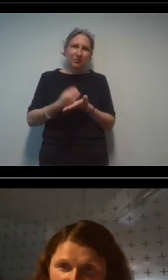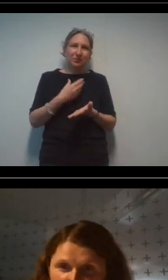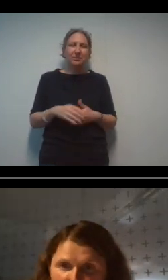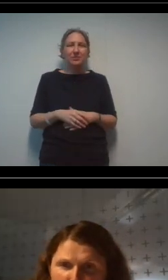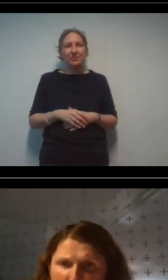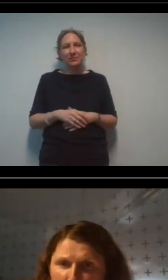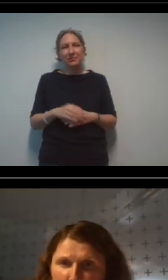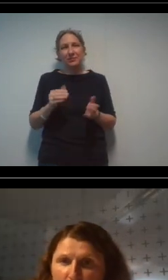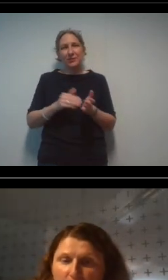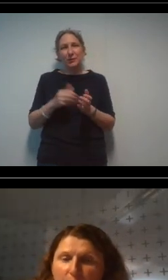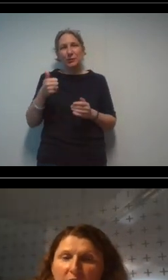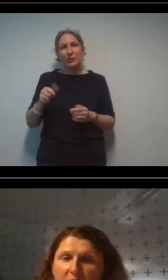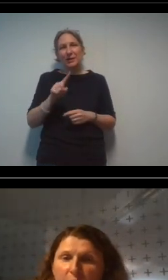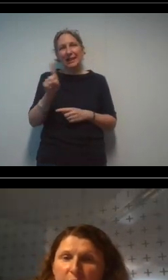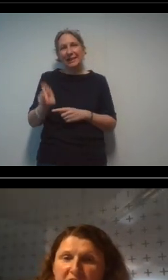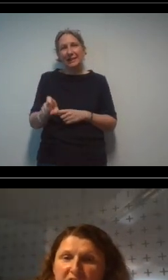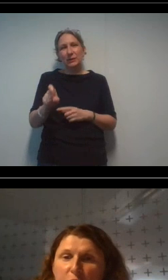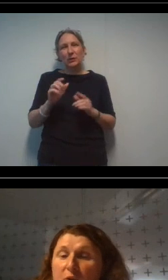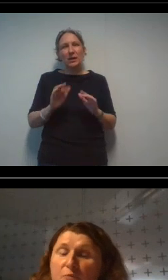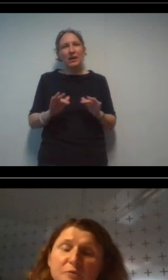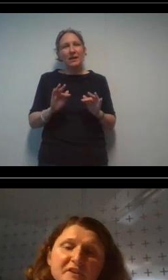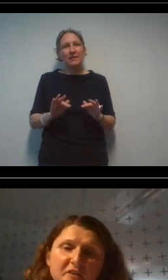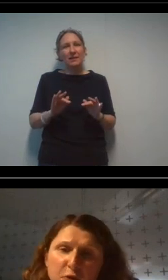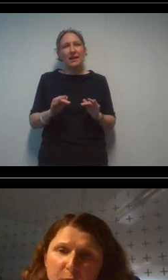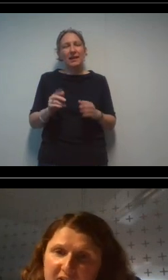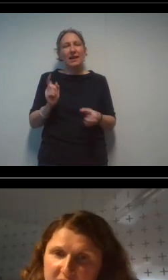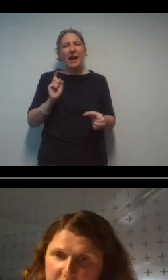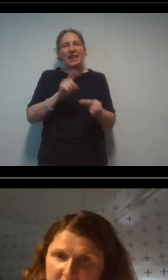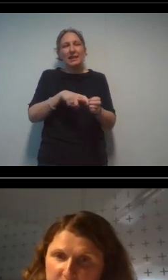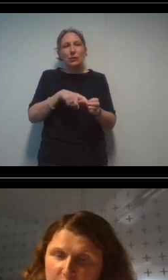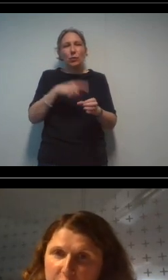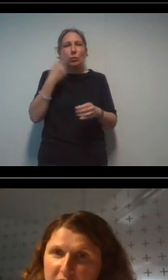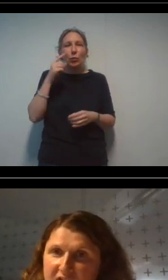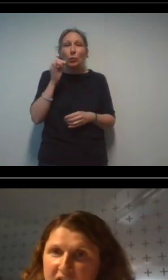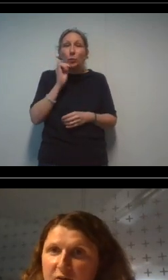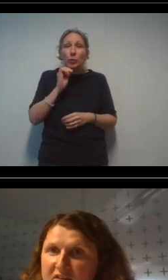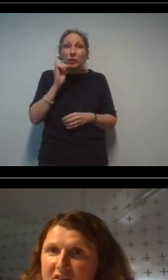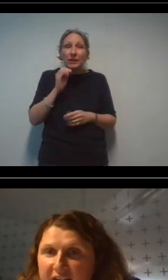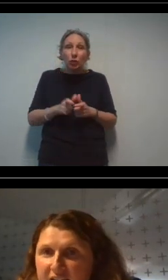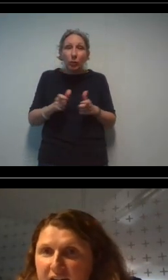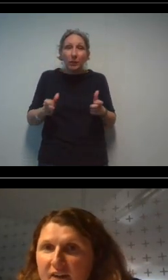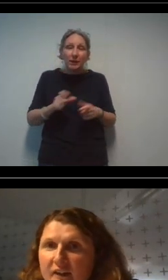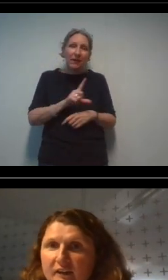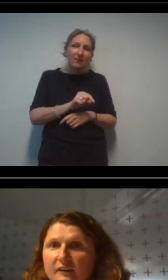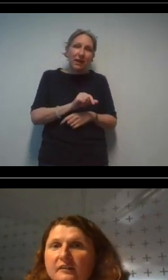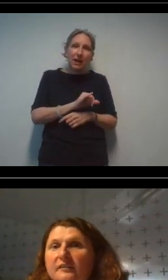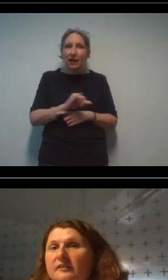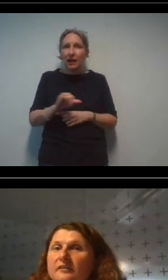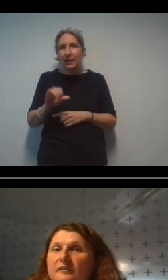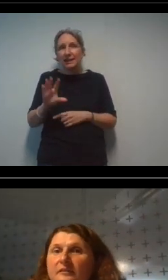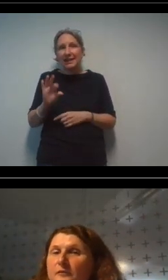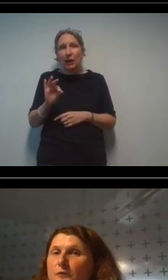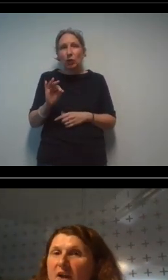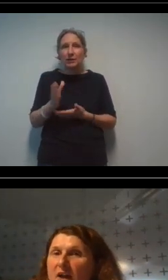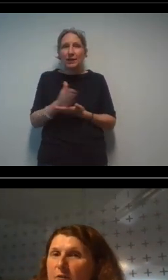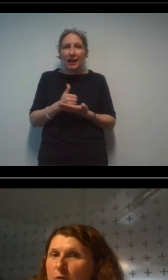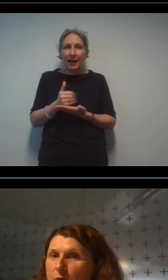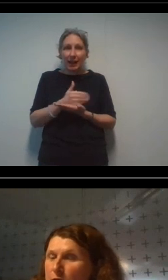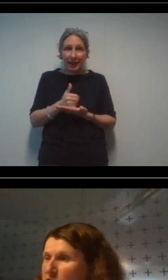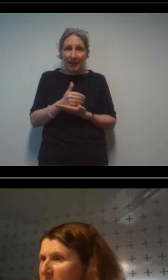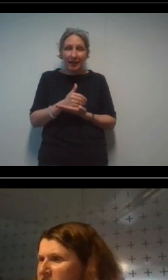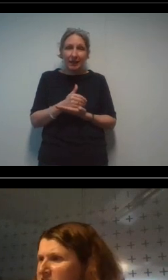autre question par rapport aux adhésions pour les plus petites entreprises qui ont entre 20 et 50 salariés. Donc